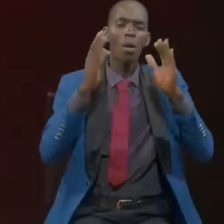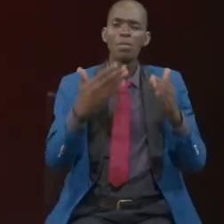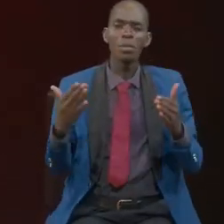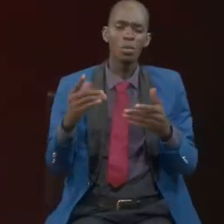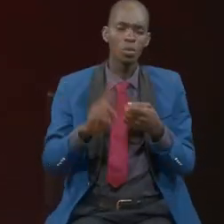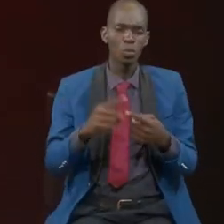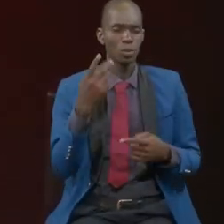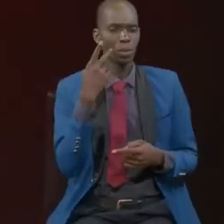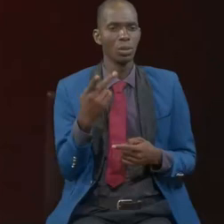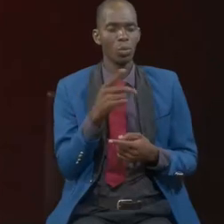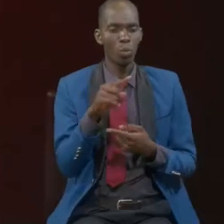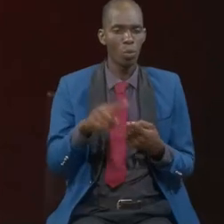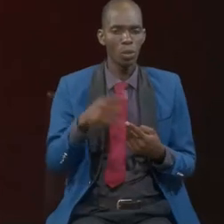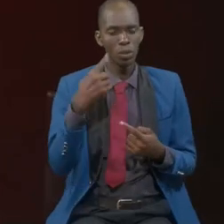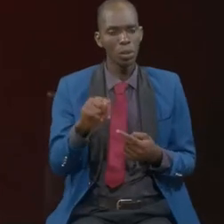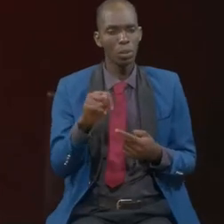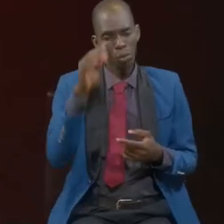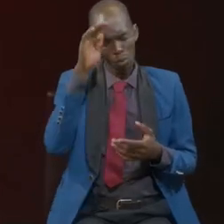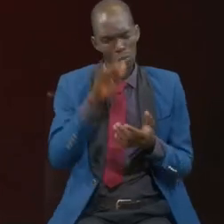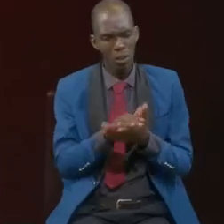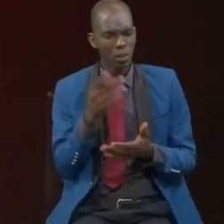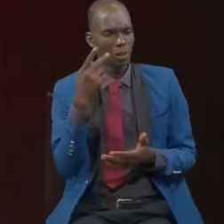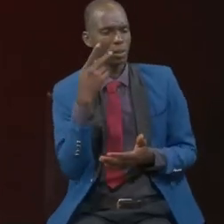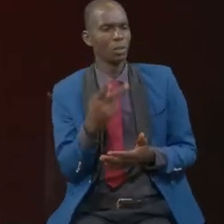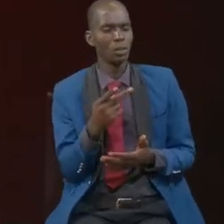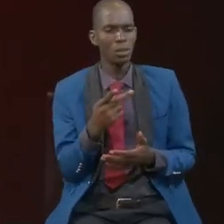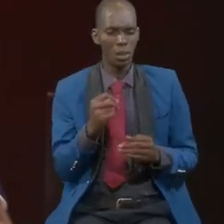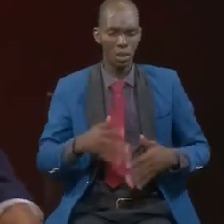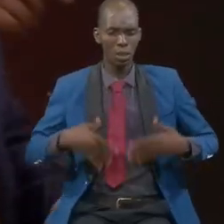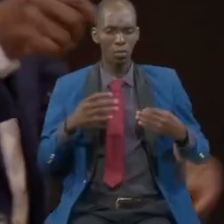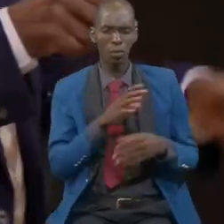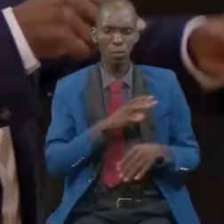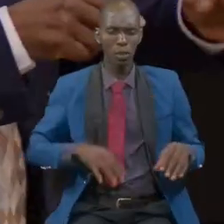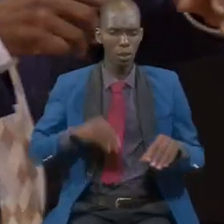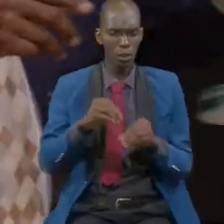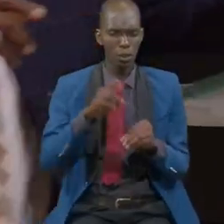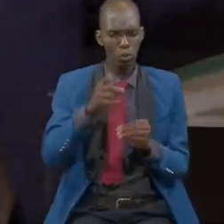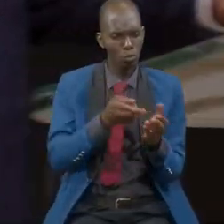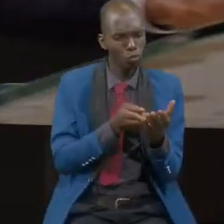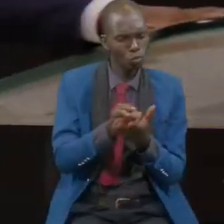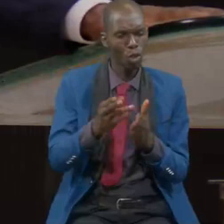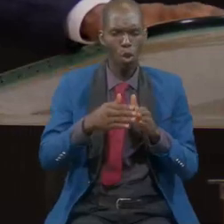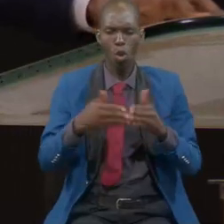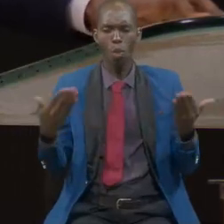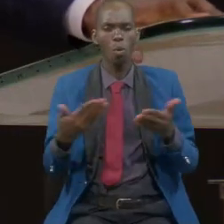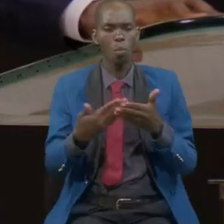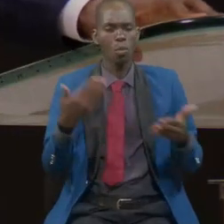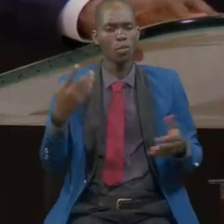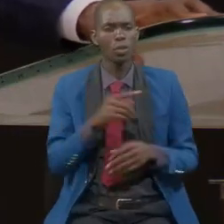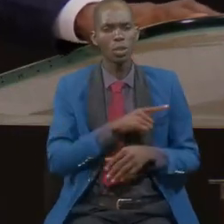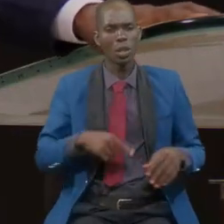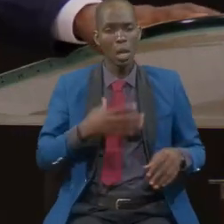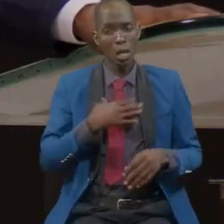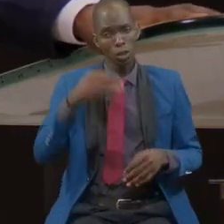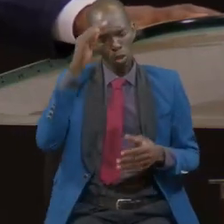de Christ en vous. L'honnêteté, tu vous êtes dévoué, ferme et transparente devant le Seigneur.